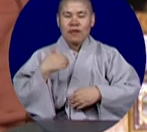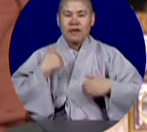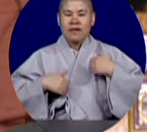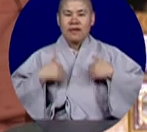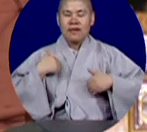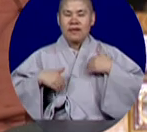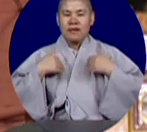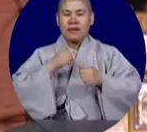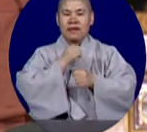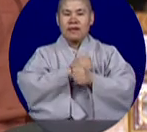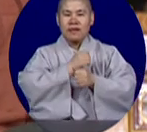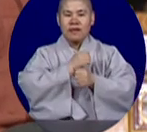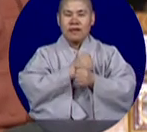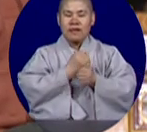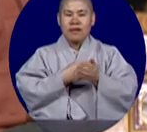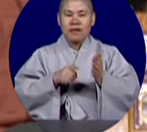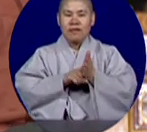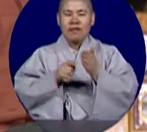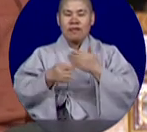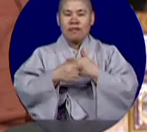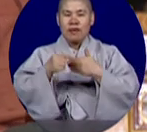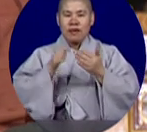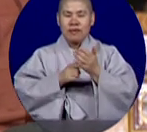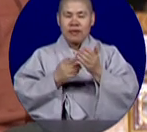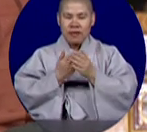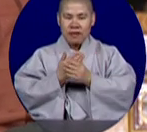즐겁게 하고자 하는 마음이 생겨요. 신심은.